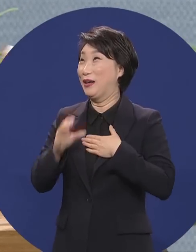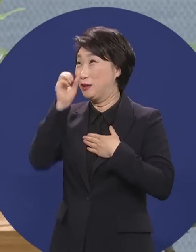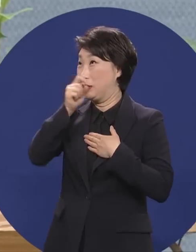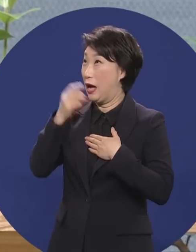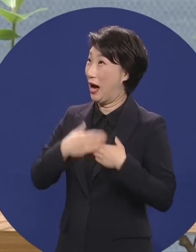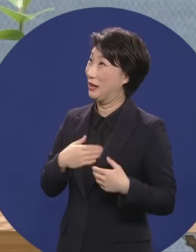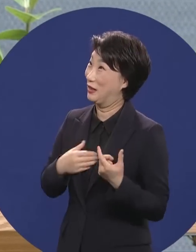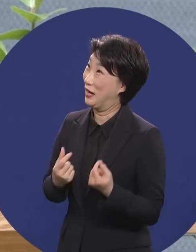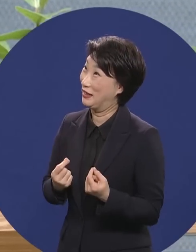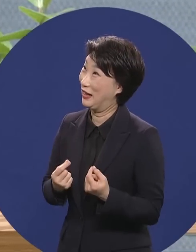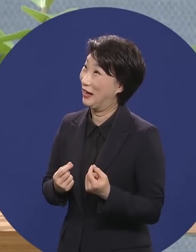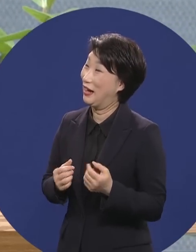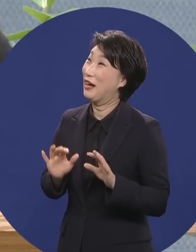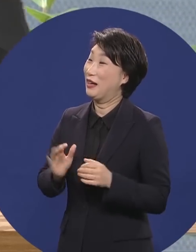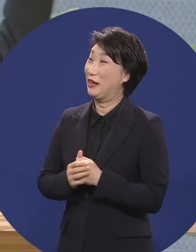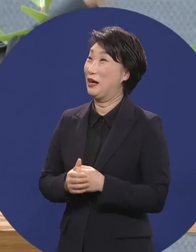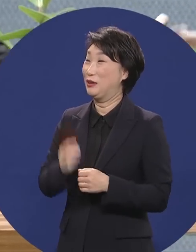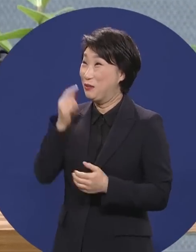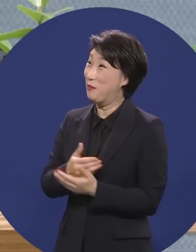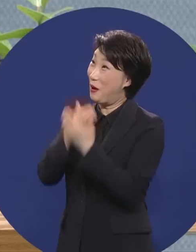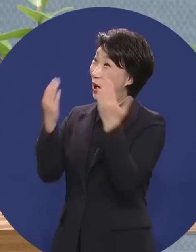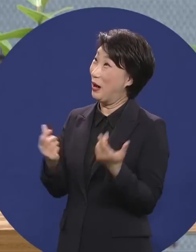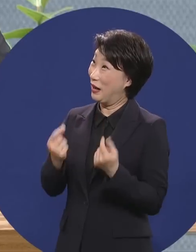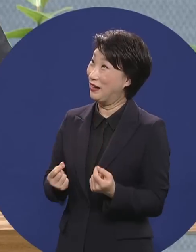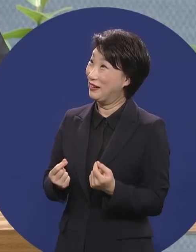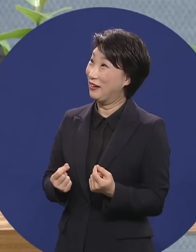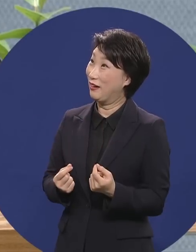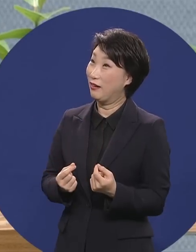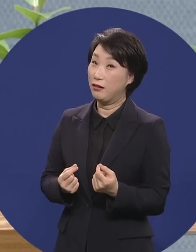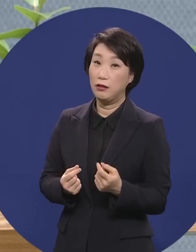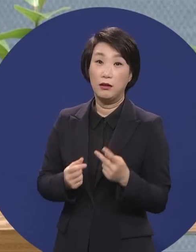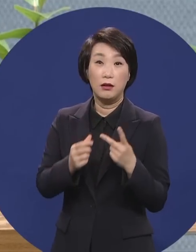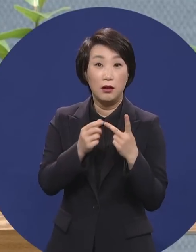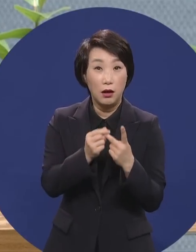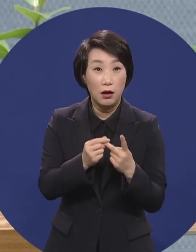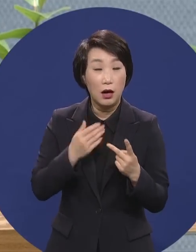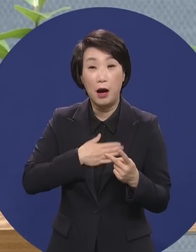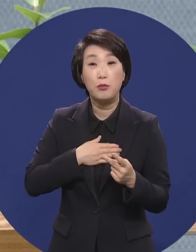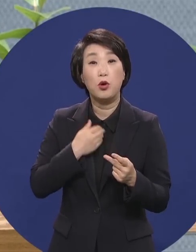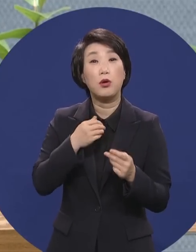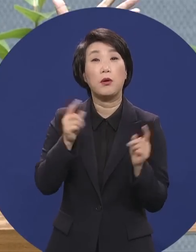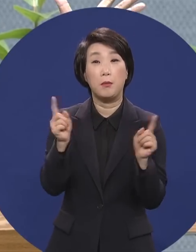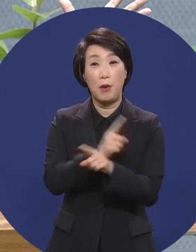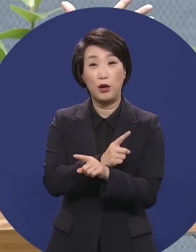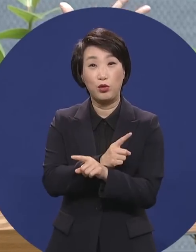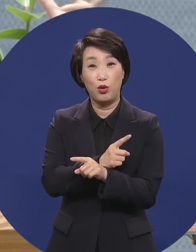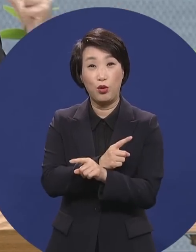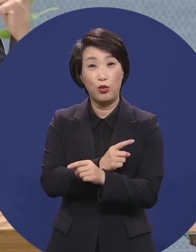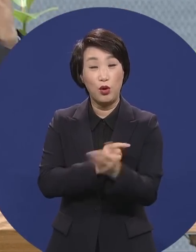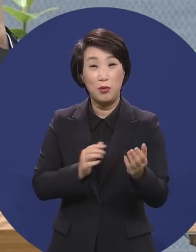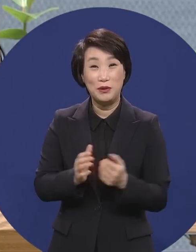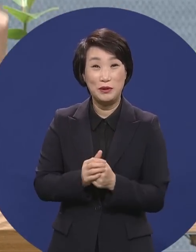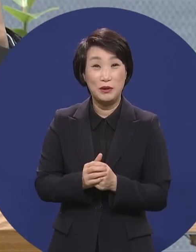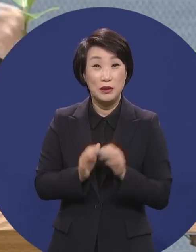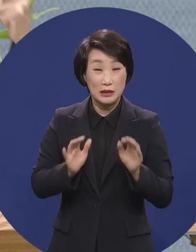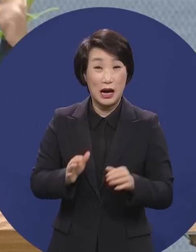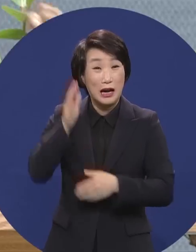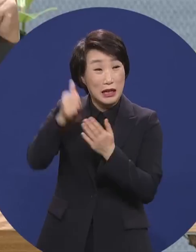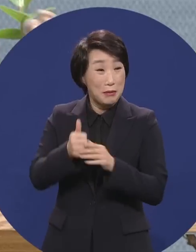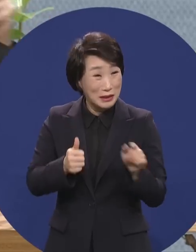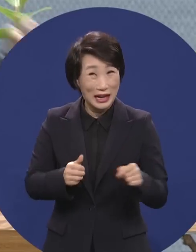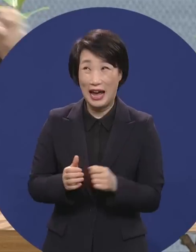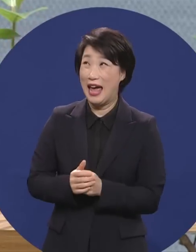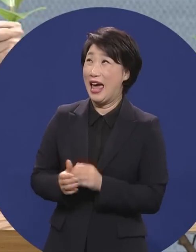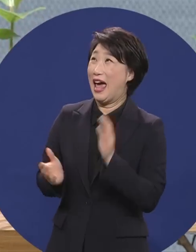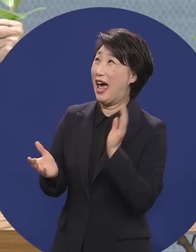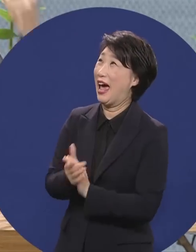같으네, 눈이 맑아질 것 같으네. 벌써 감성이 바뀌어. 하나님이 그럴까봐 못 먹게